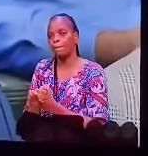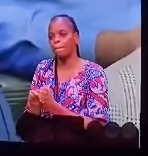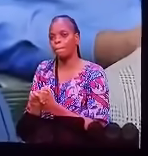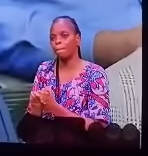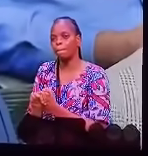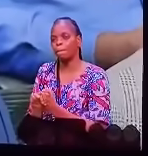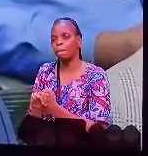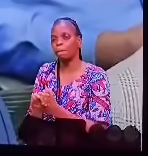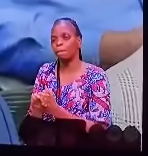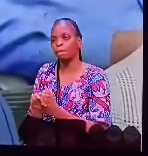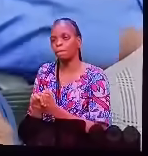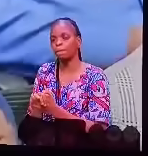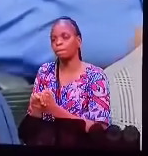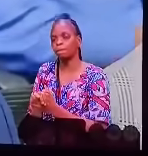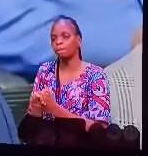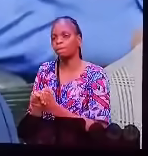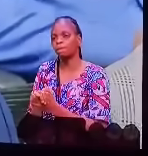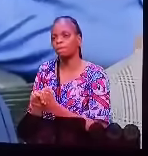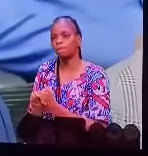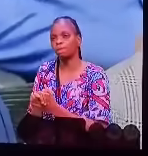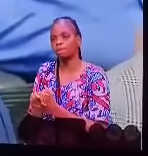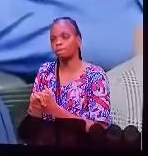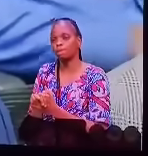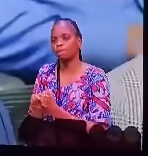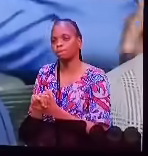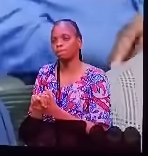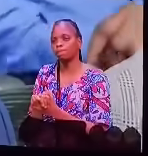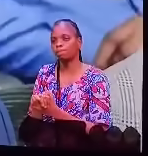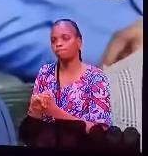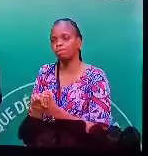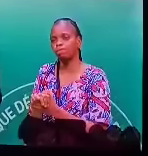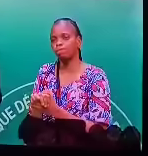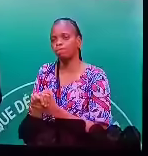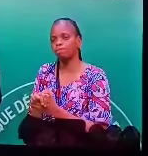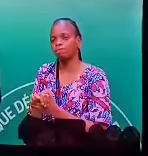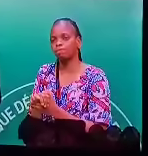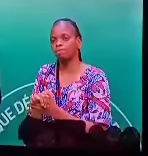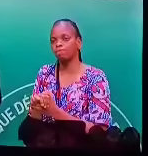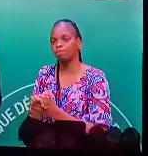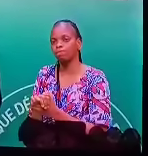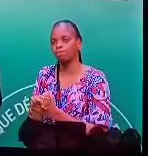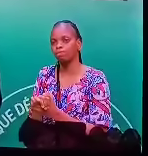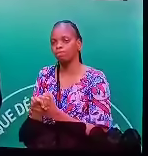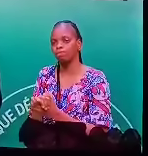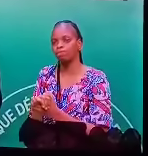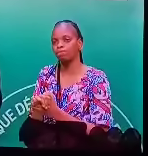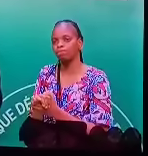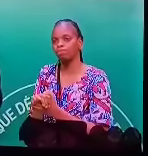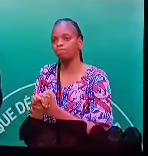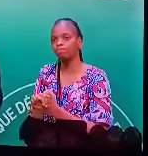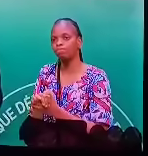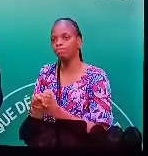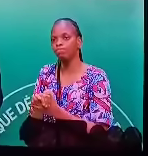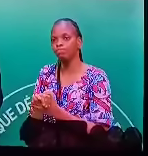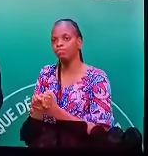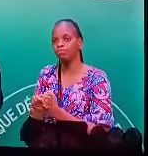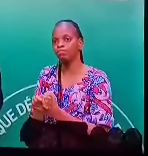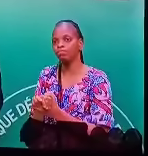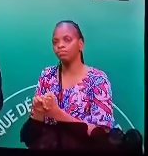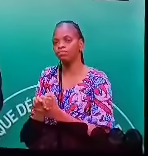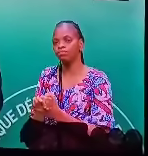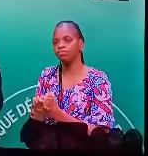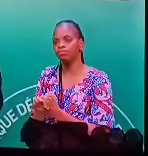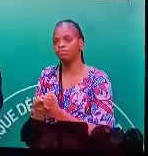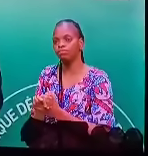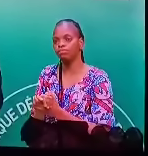rapports des Human Rights Watch ou du groupe d'experts des Nations Unies sur l'Est de la République démocratique du Congo